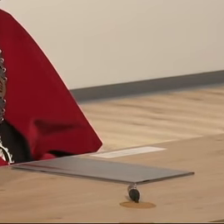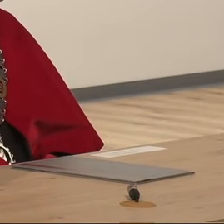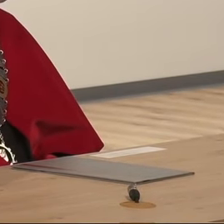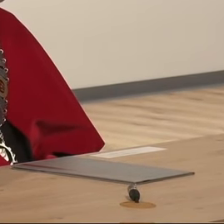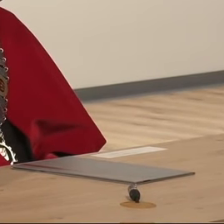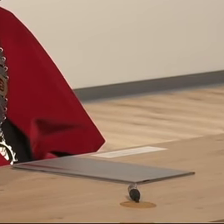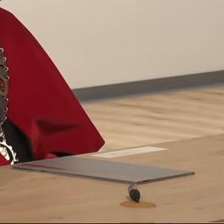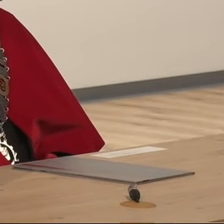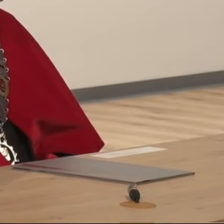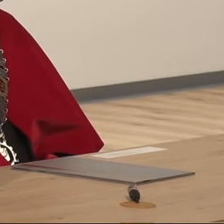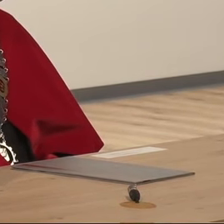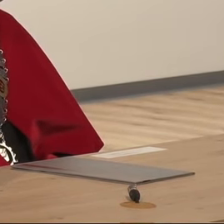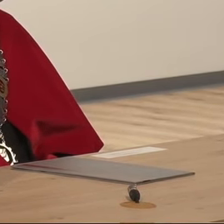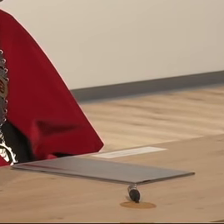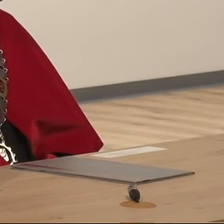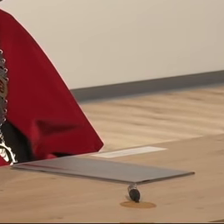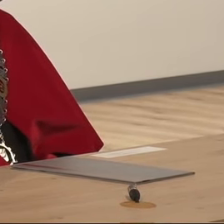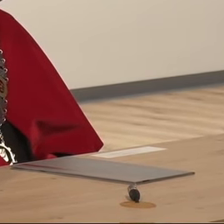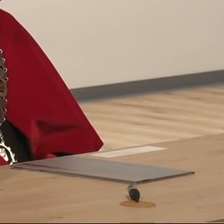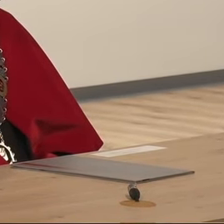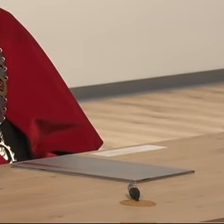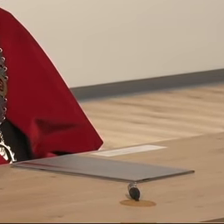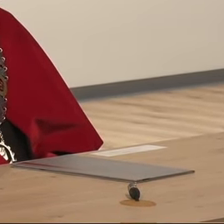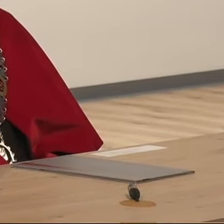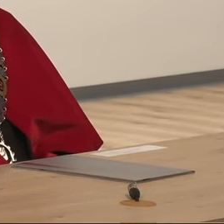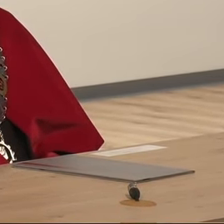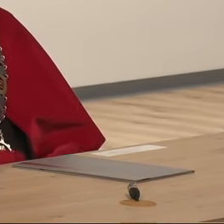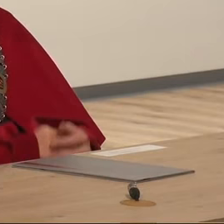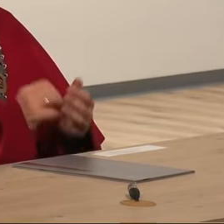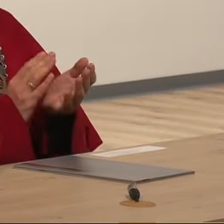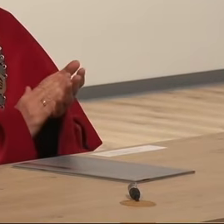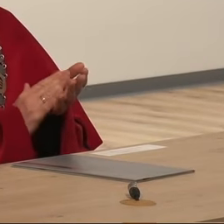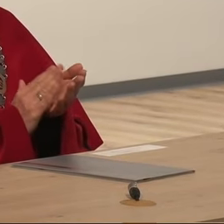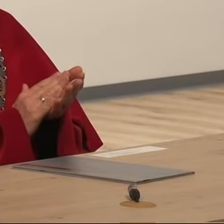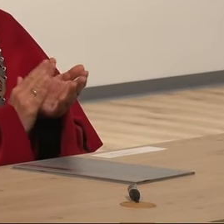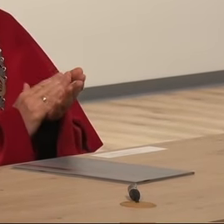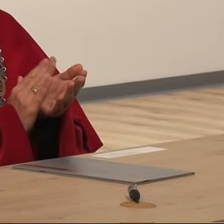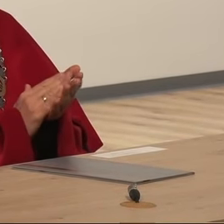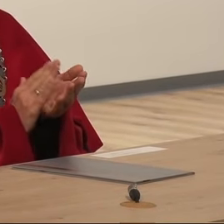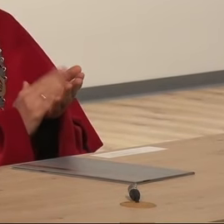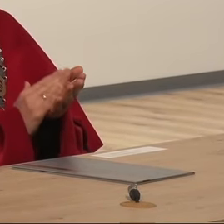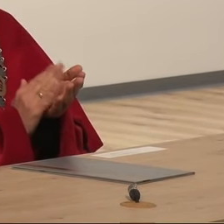Witam serdecznie pana Waldemara Fleischera, łódzkiego kuratora oświaty.